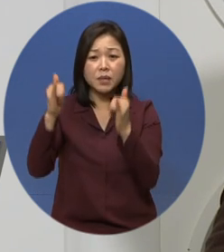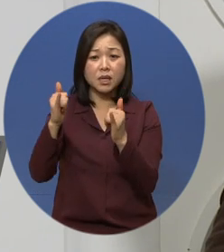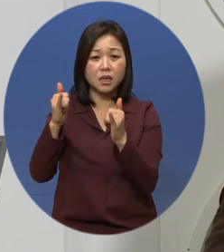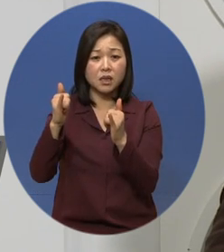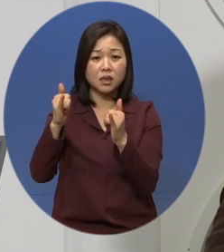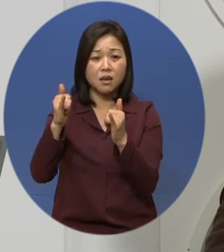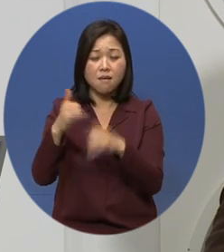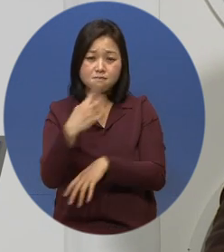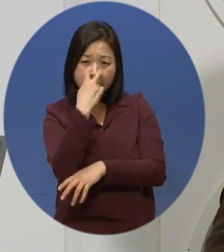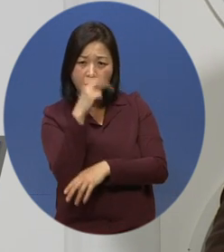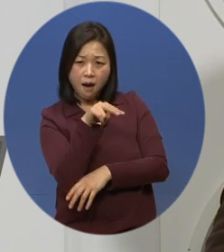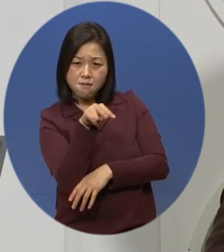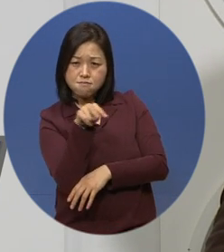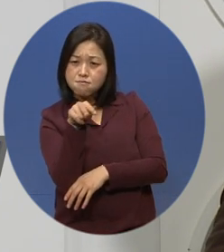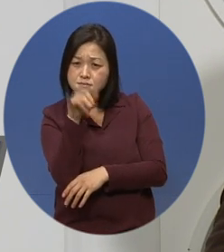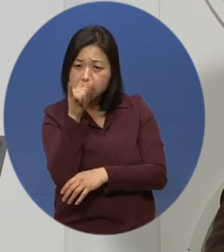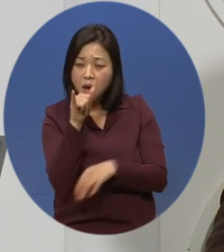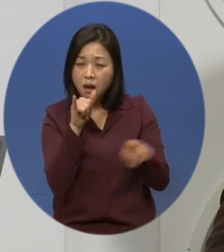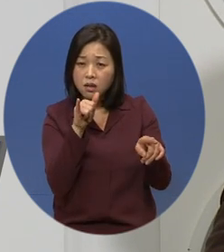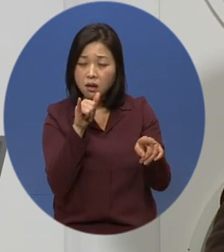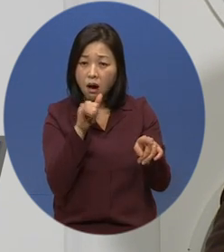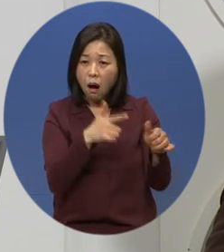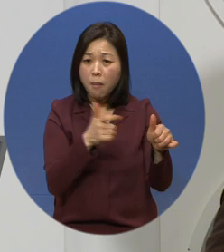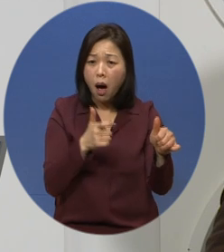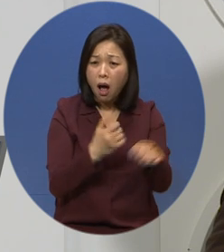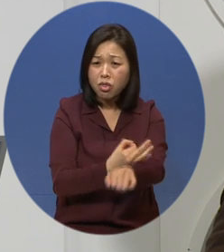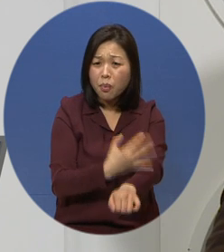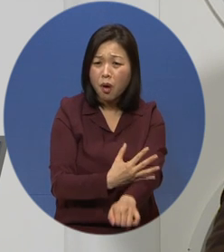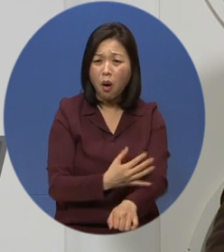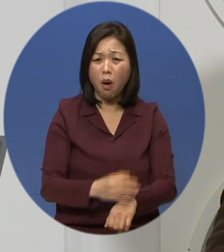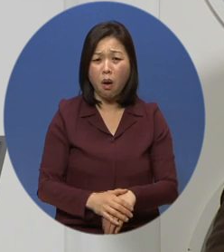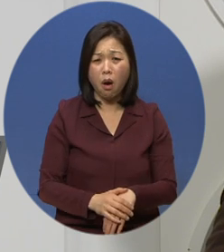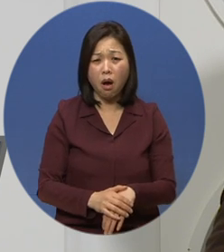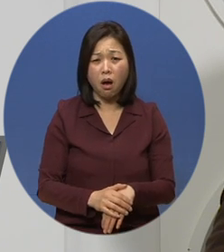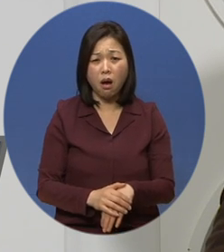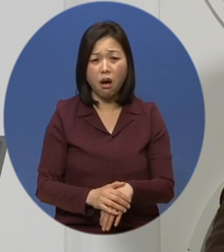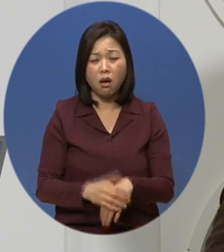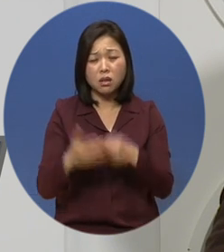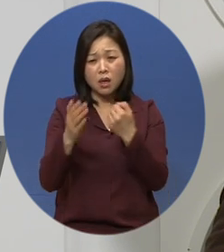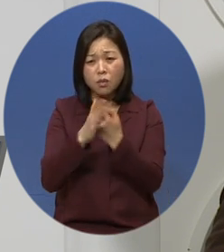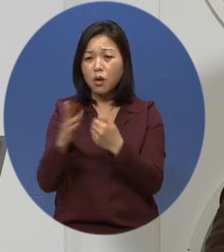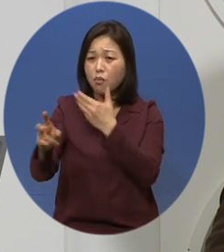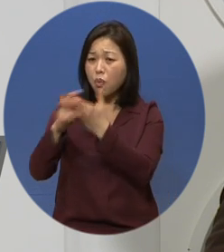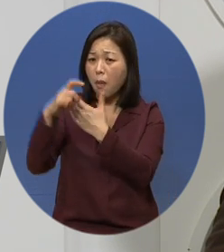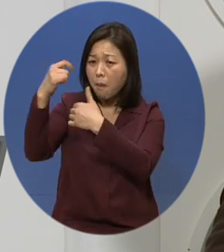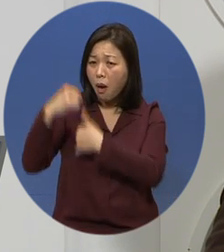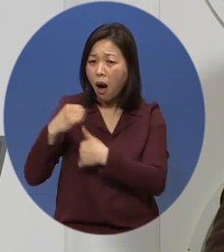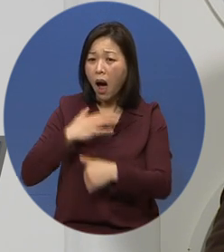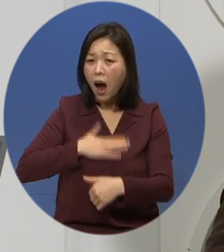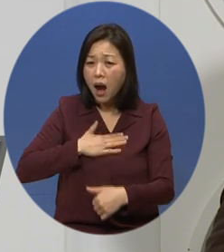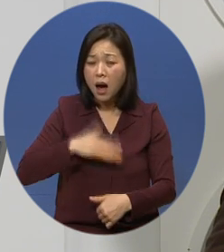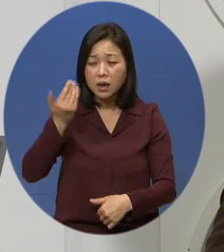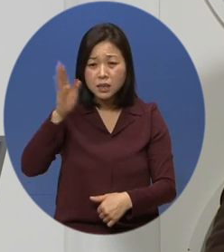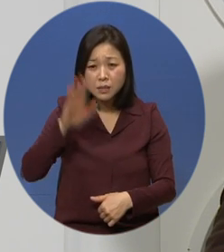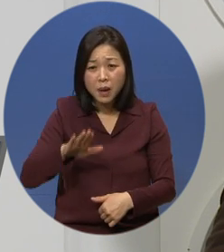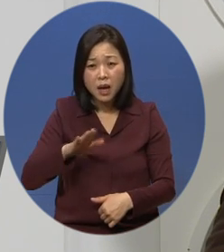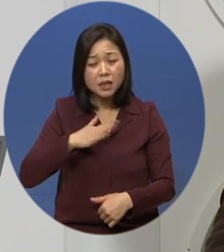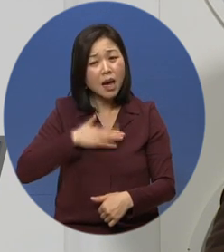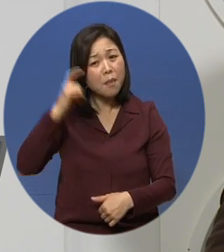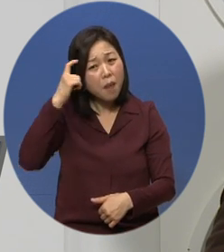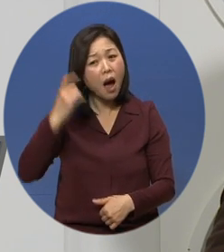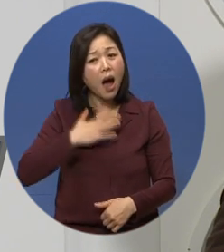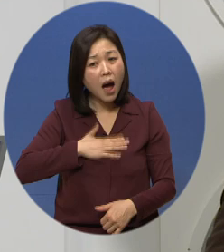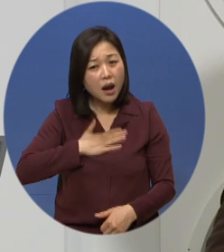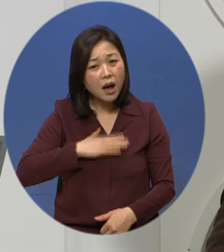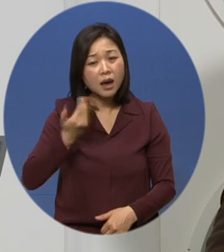딱 지켜보고 있으면 안 쏠 수가 없어요 그러니까 옳지 않은 명령 심한 자기도 이식은 하지만